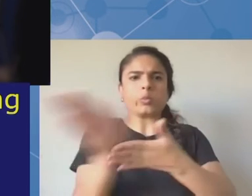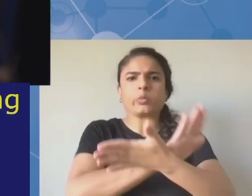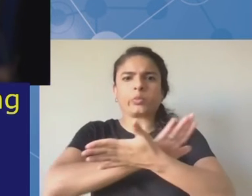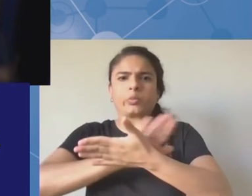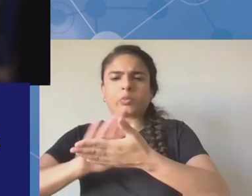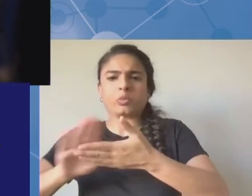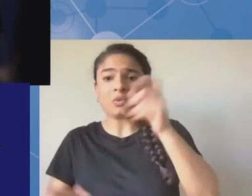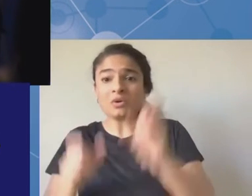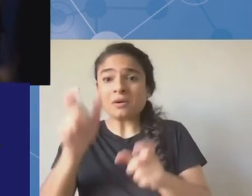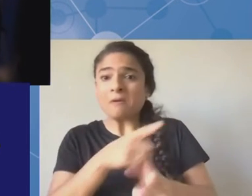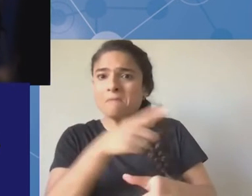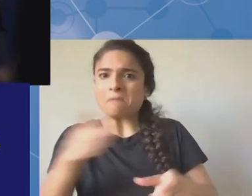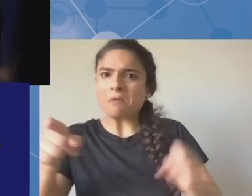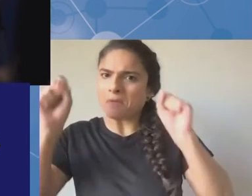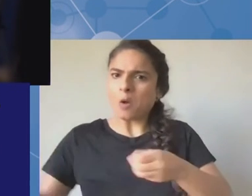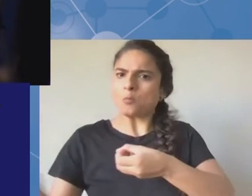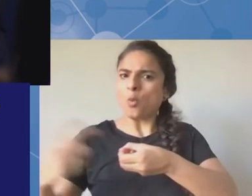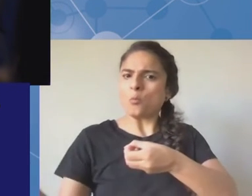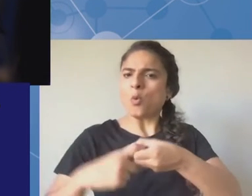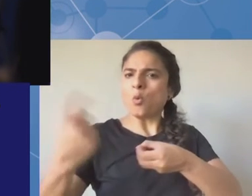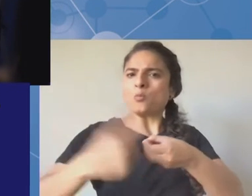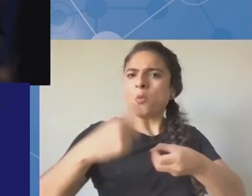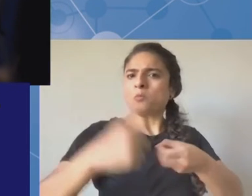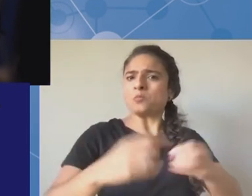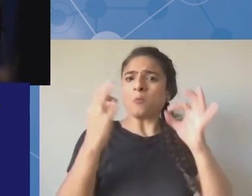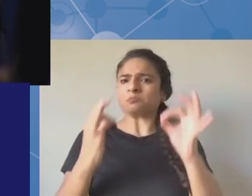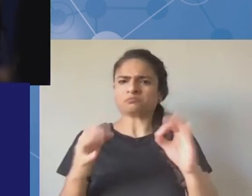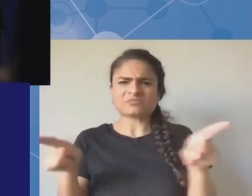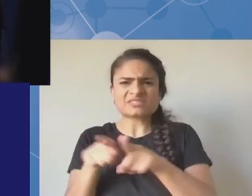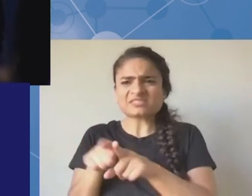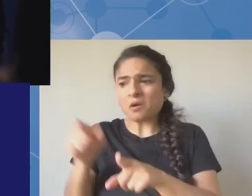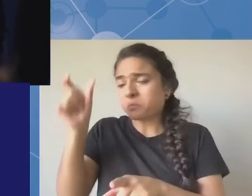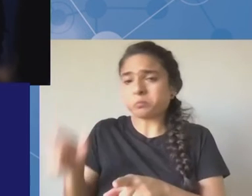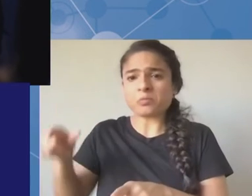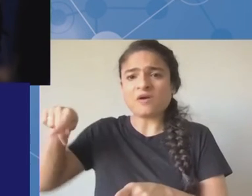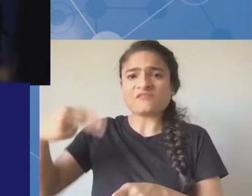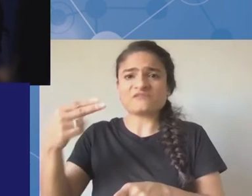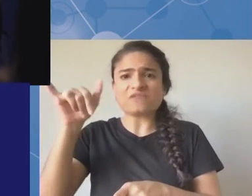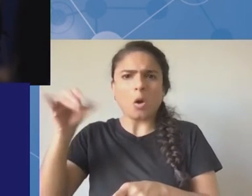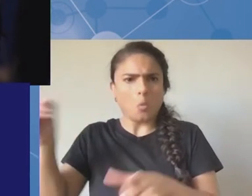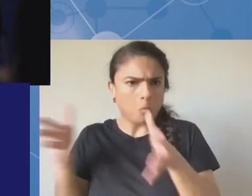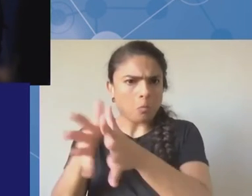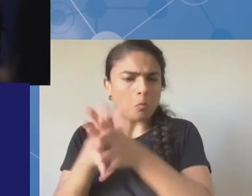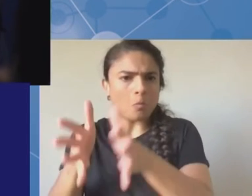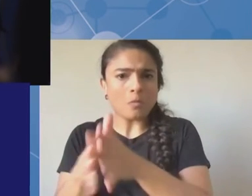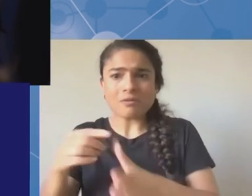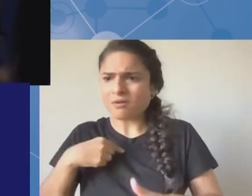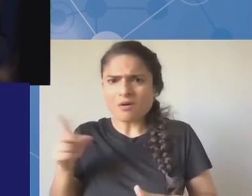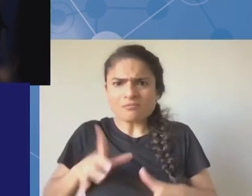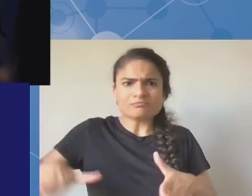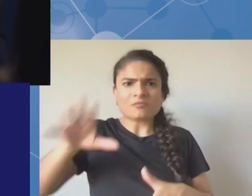группе МАГ. Вы тяжело работали с целью обеспечить всем возможность соединиться с нами и через